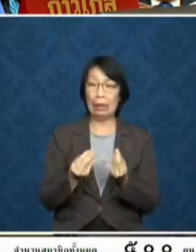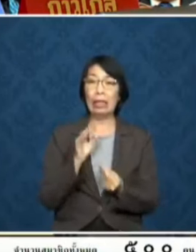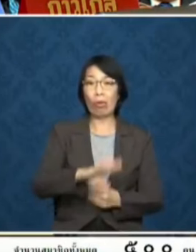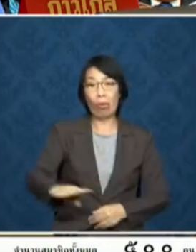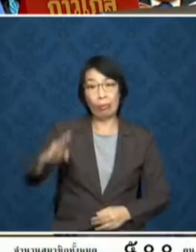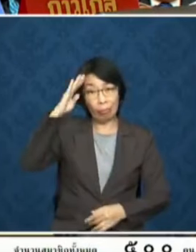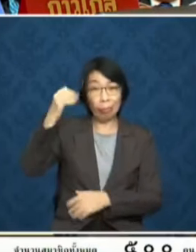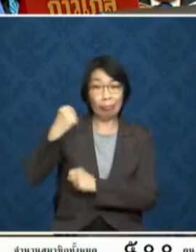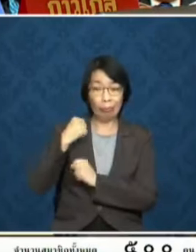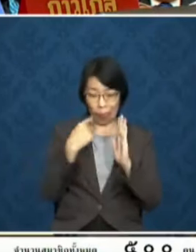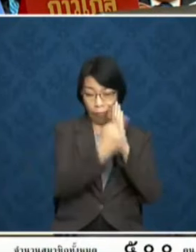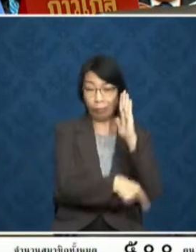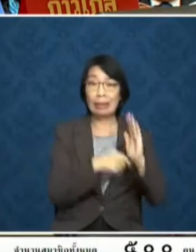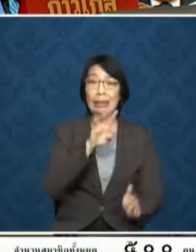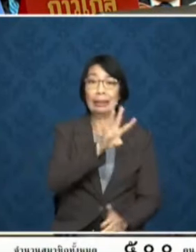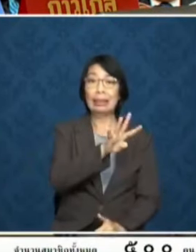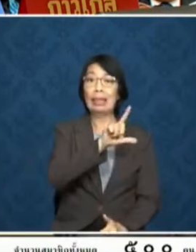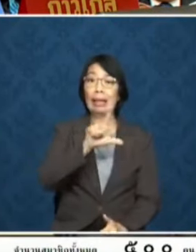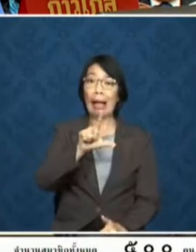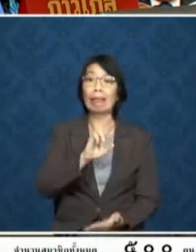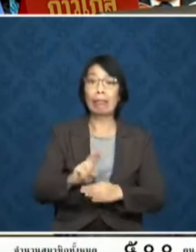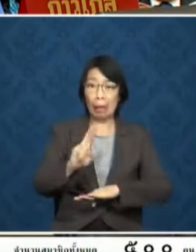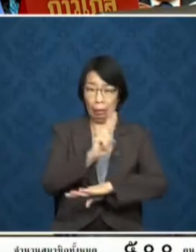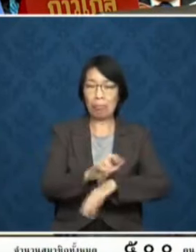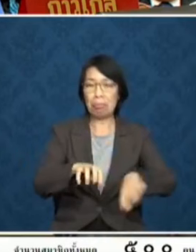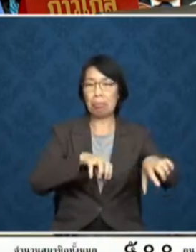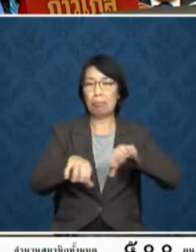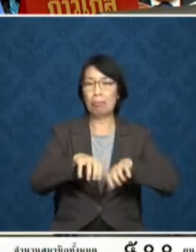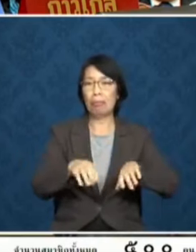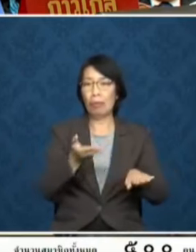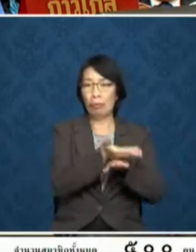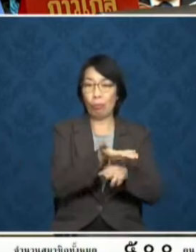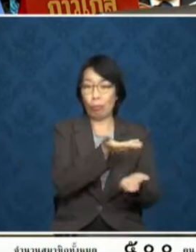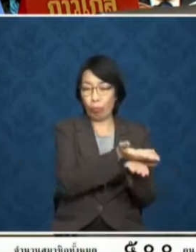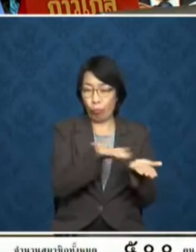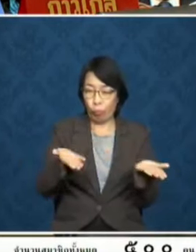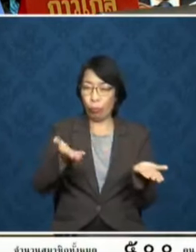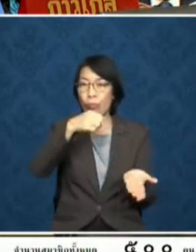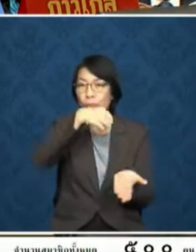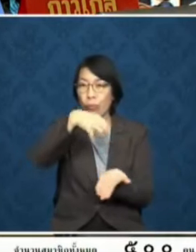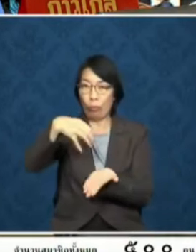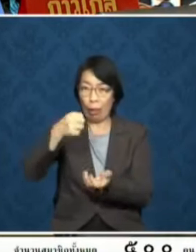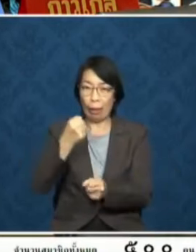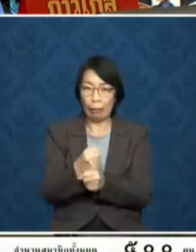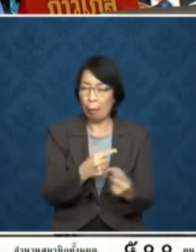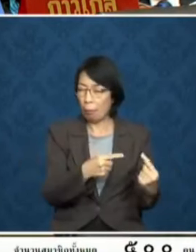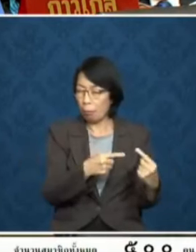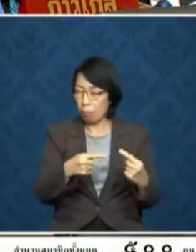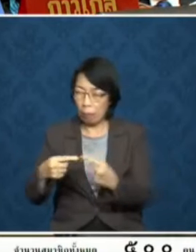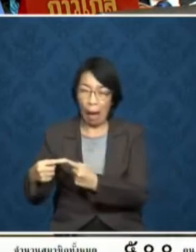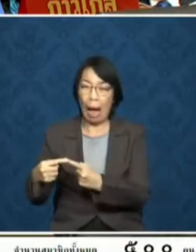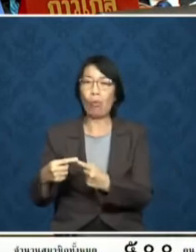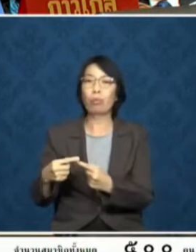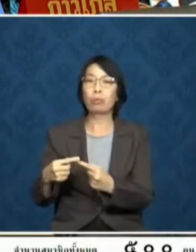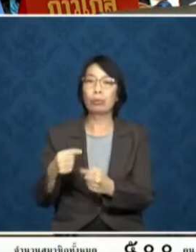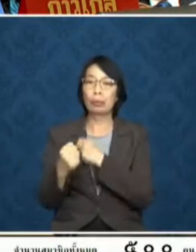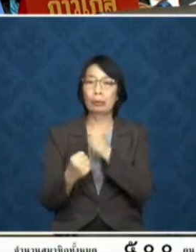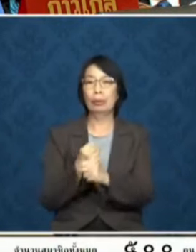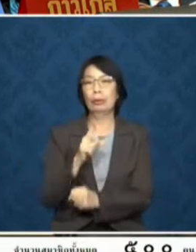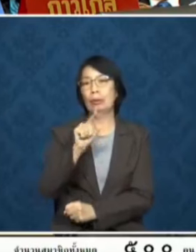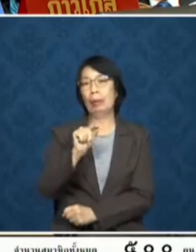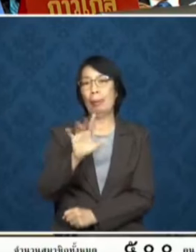4ล้านไร่เนี่ยนะคะมาพัฒนาแล้วก็บริหารจัดการทำให้เกิดการผลิตไฟฟ้ายาวนานต่อเนื่องไปอีก